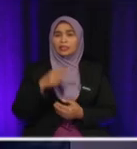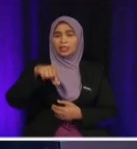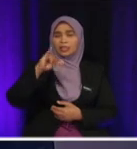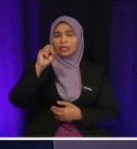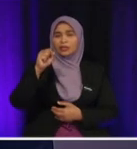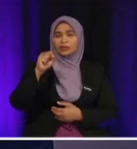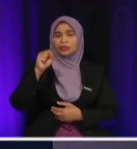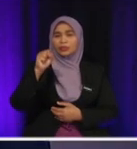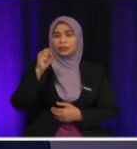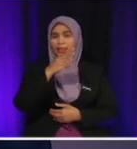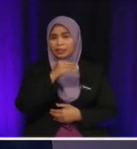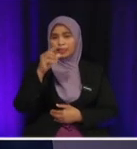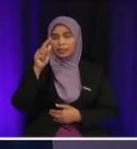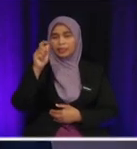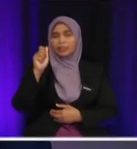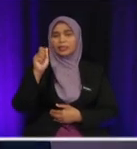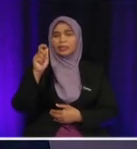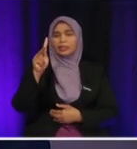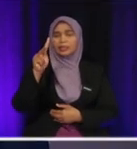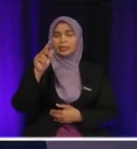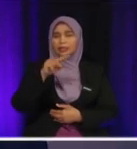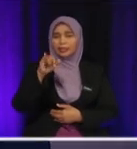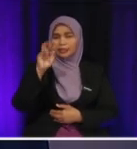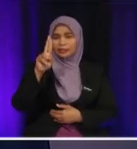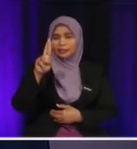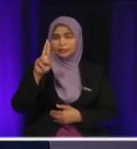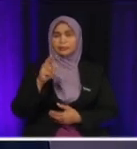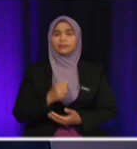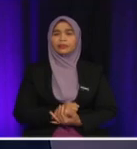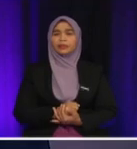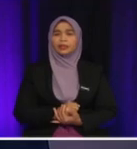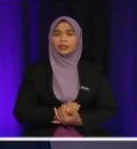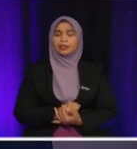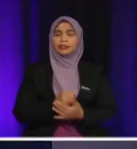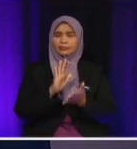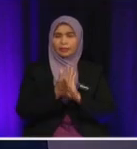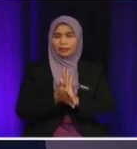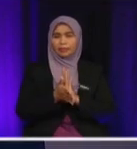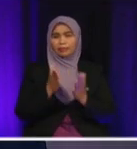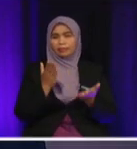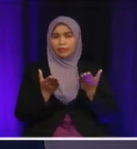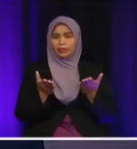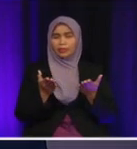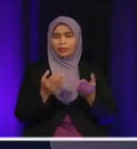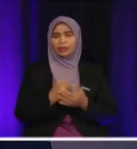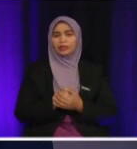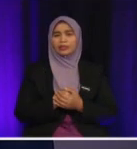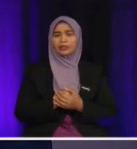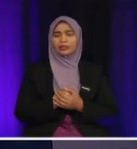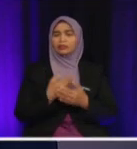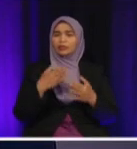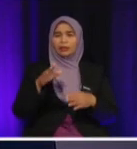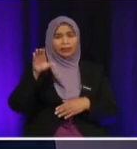dan ta'zir. Qisas dan ta'zir. Okey. Jadi mungkin juga tadi kita mungkin pernah dengar hudud, pernah